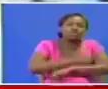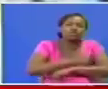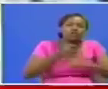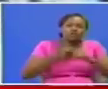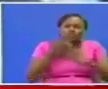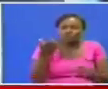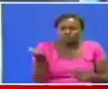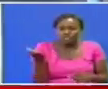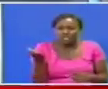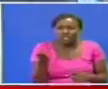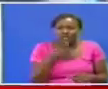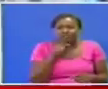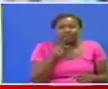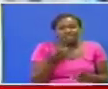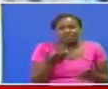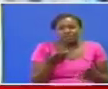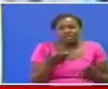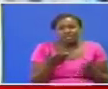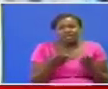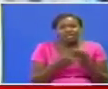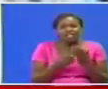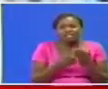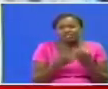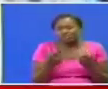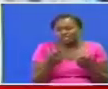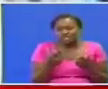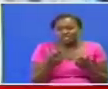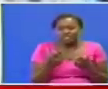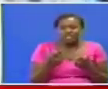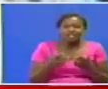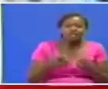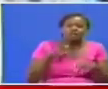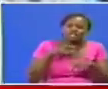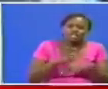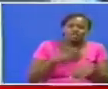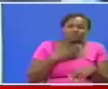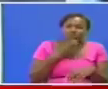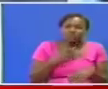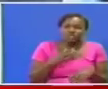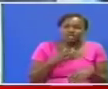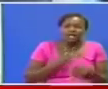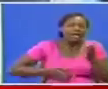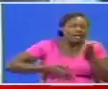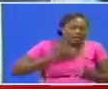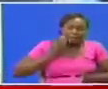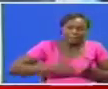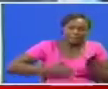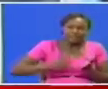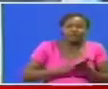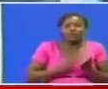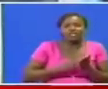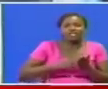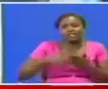pale, baba huyu alikuwa ameni nickname bicycle. Alikuwa ananituma sukari dukani na kimbia kama bicycle.